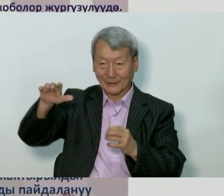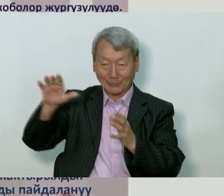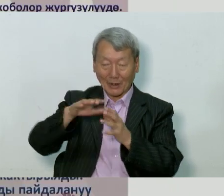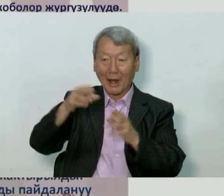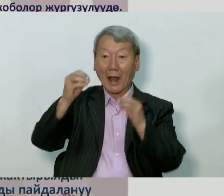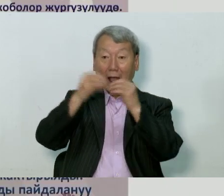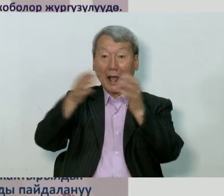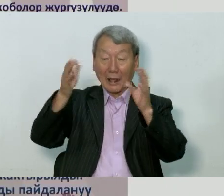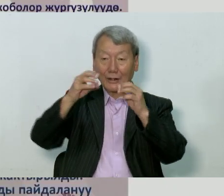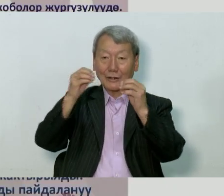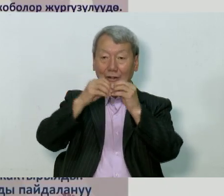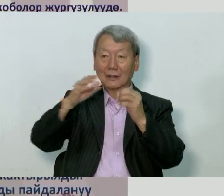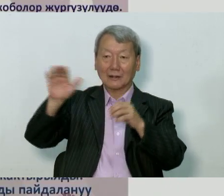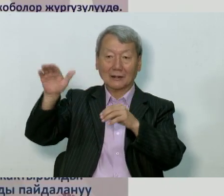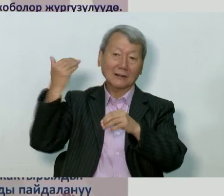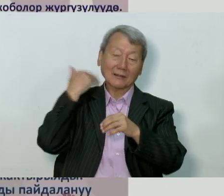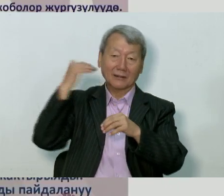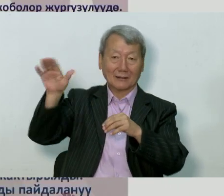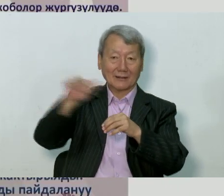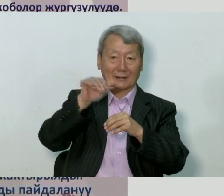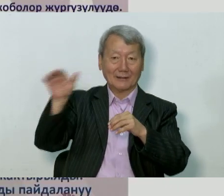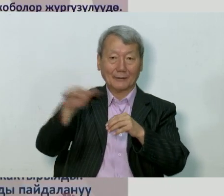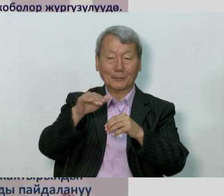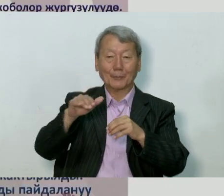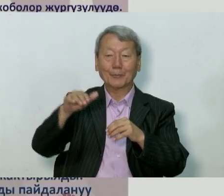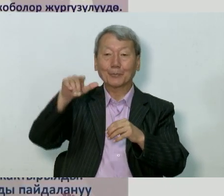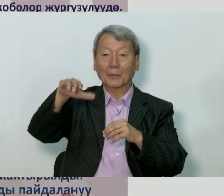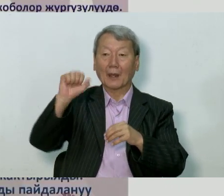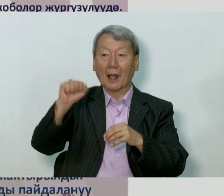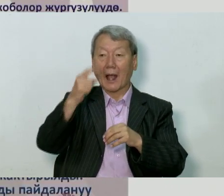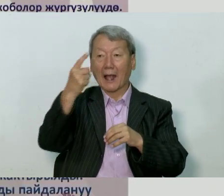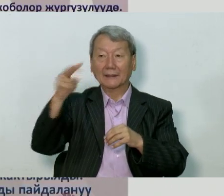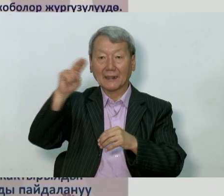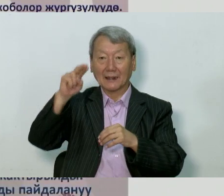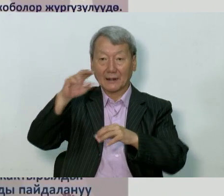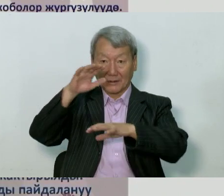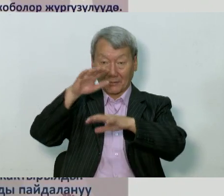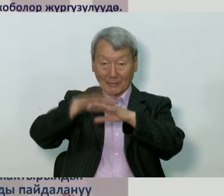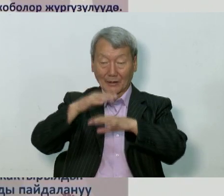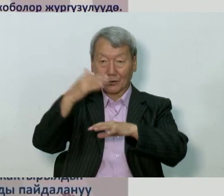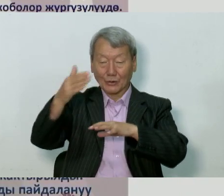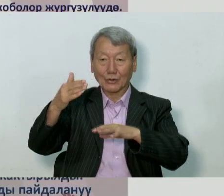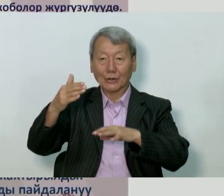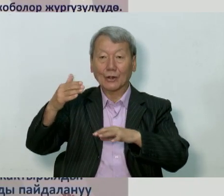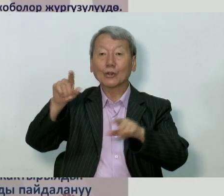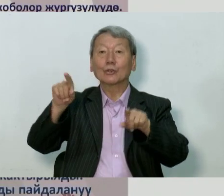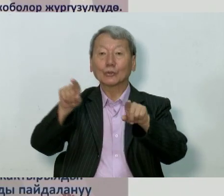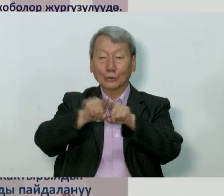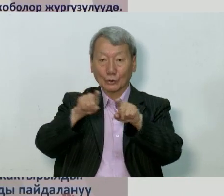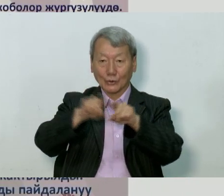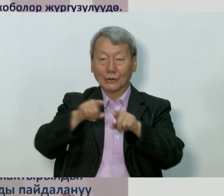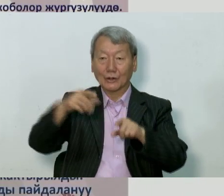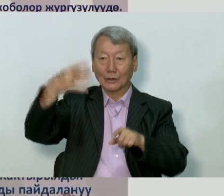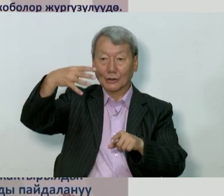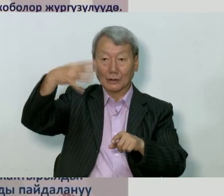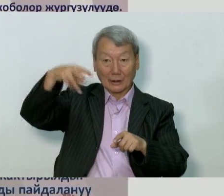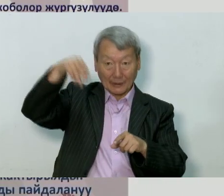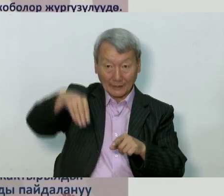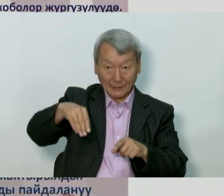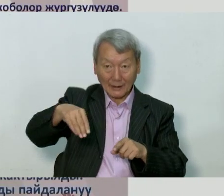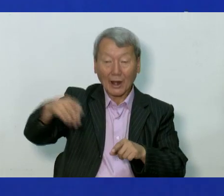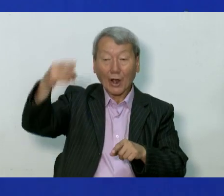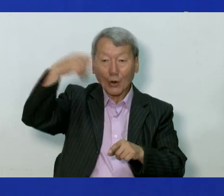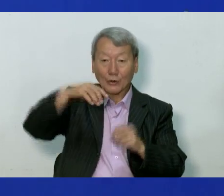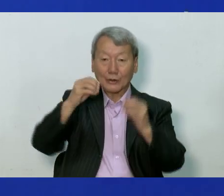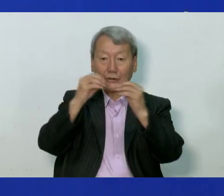миллион АКШ доллары кредит болуп саналат. Азия өнүктүрүү банкынын кредиттик шарттары мөөнөтү 40 жыл, анын